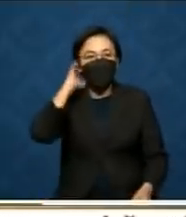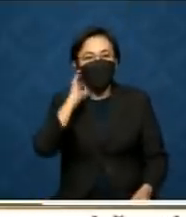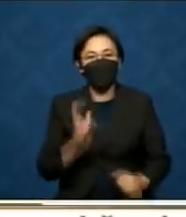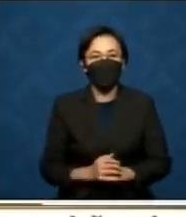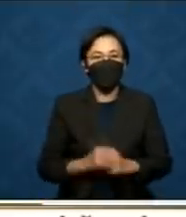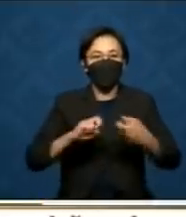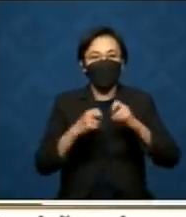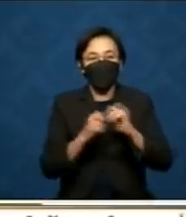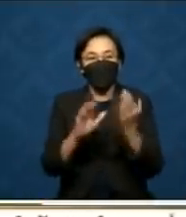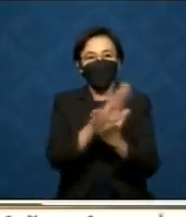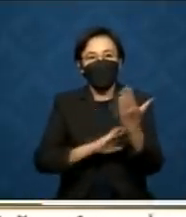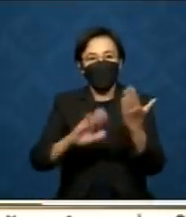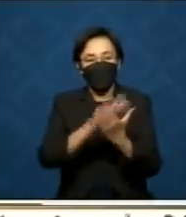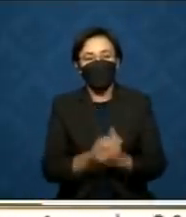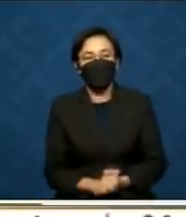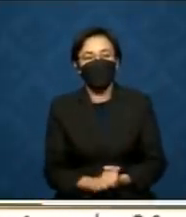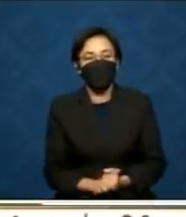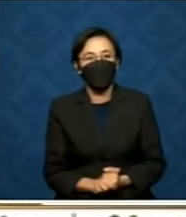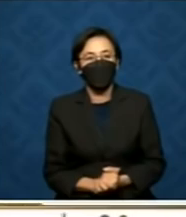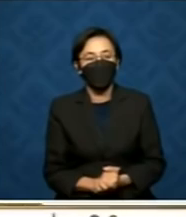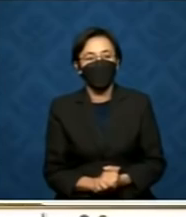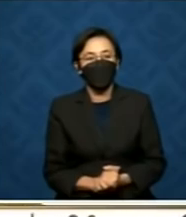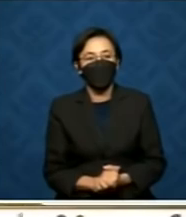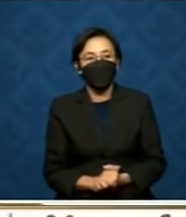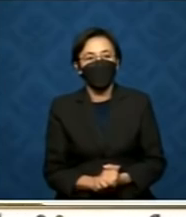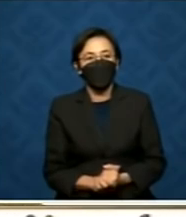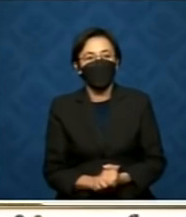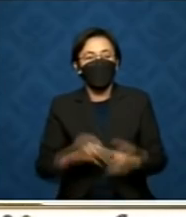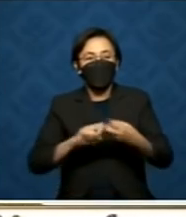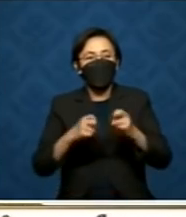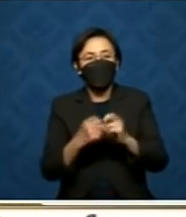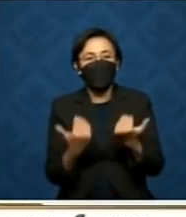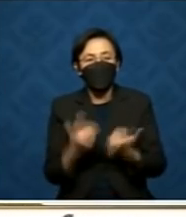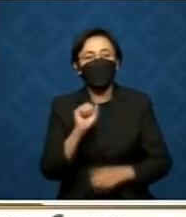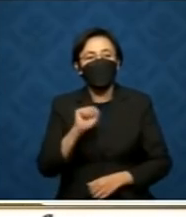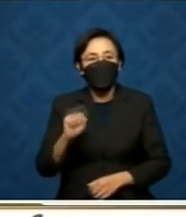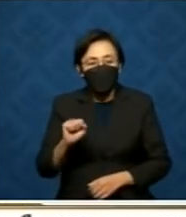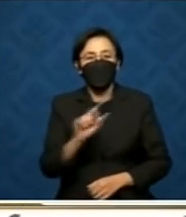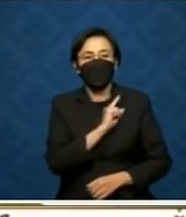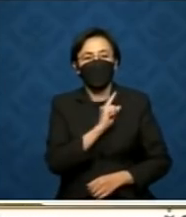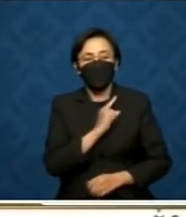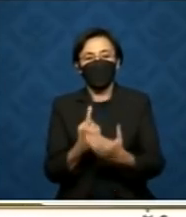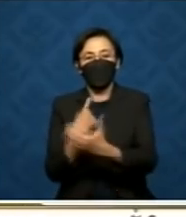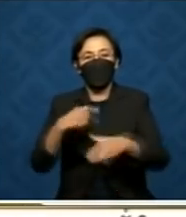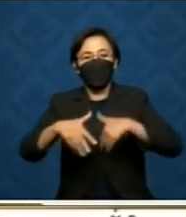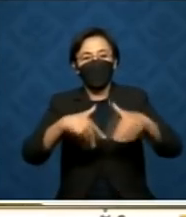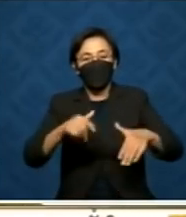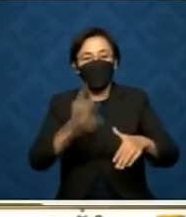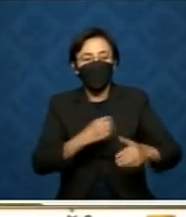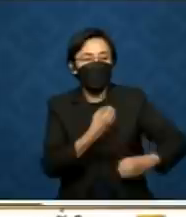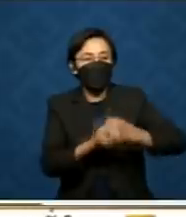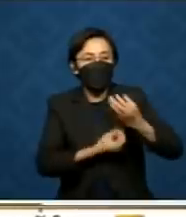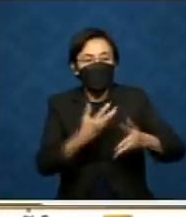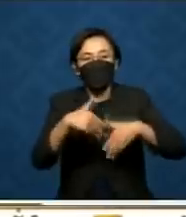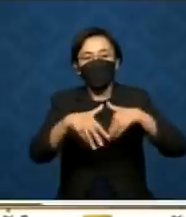มันยกขึ้นขนาดนี้อารมณ์ของสังคมมันขนาดนี้มีผู้แทนมันก็ต้องรับเป็นเงาผู้แทนราษฎรต้องเป็นเงาสะท้อนประชา